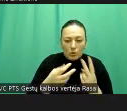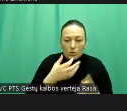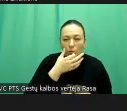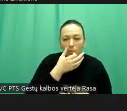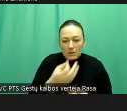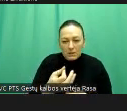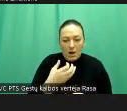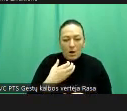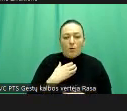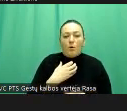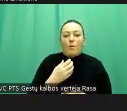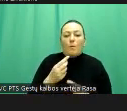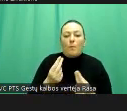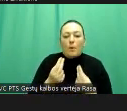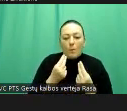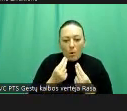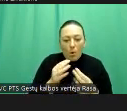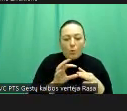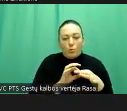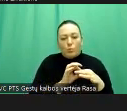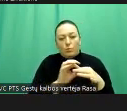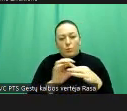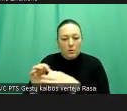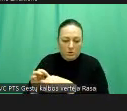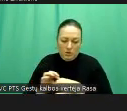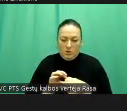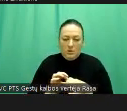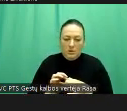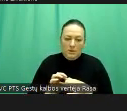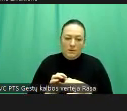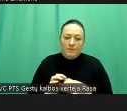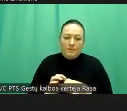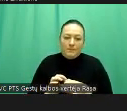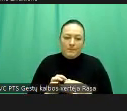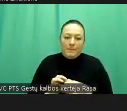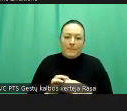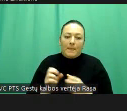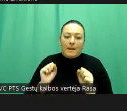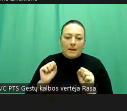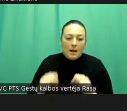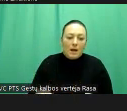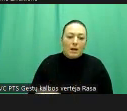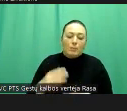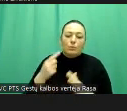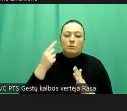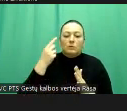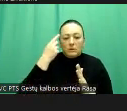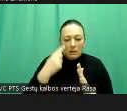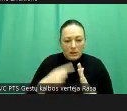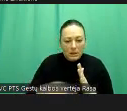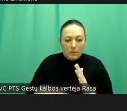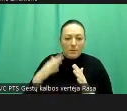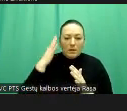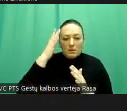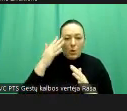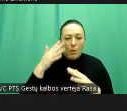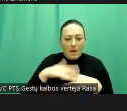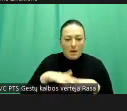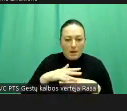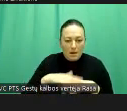akcentuoja dalykų susietumą, ryšius tarp jų. Ir tai gali būti tikimybių teorijos mokymas